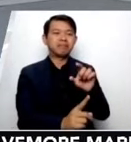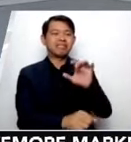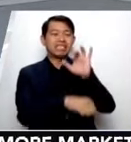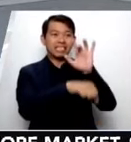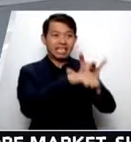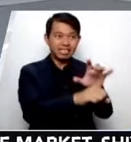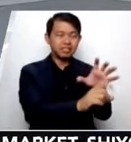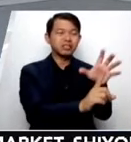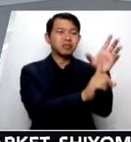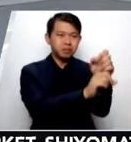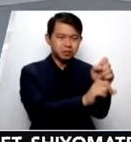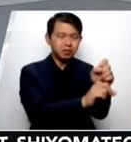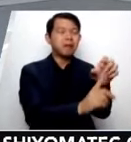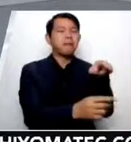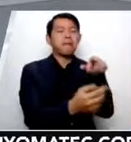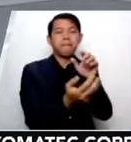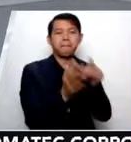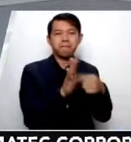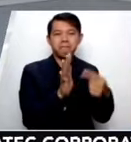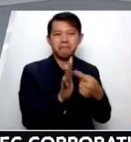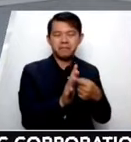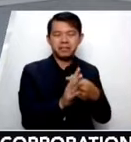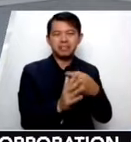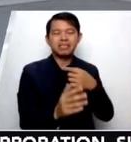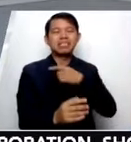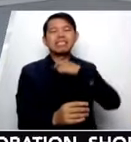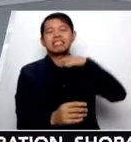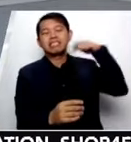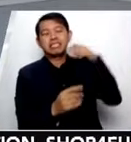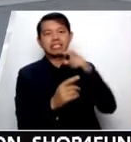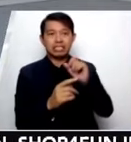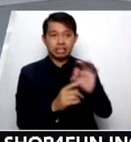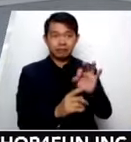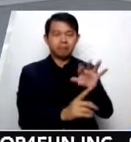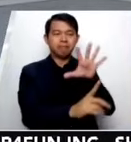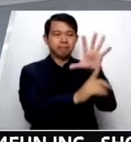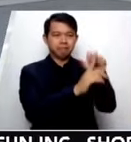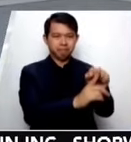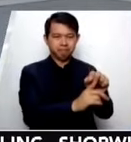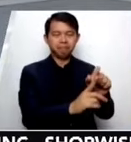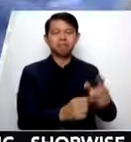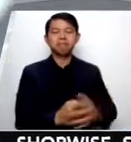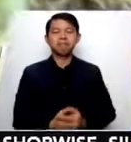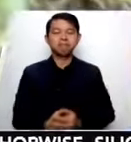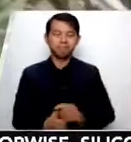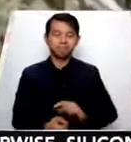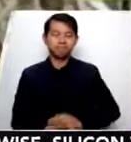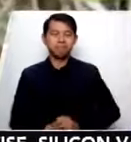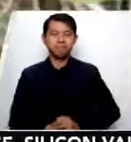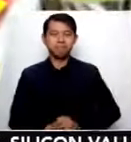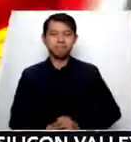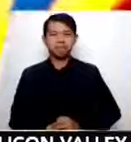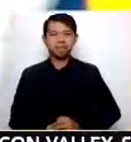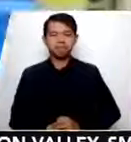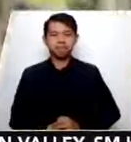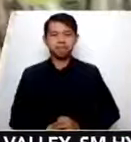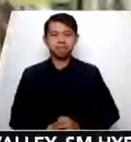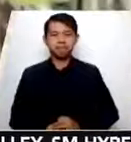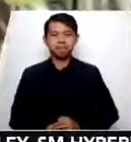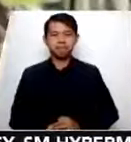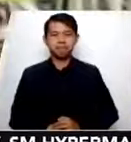kapag hinuli. May report si Abby Caballero ng GMA Regional TV 1, Mindanao.